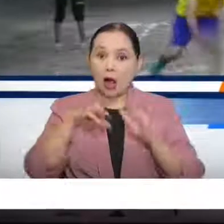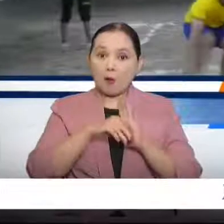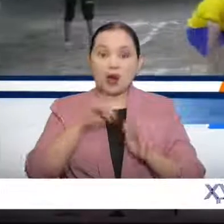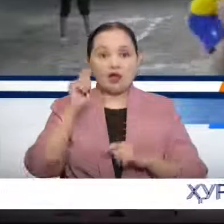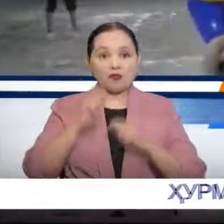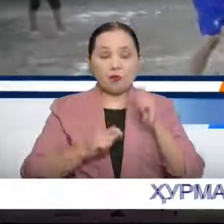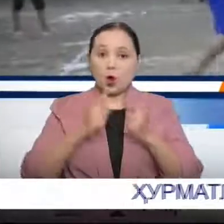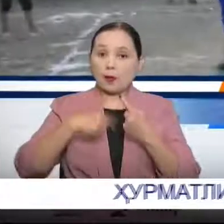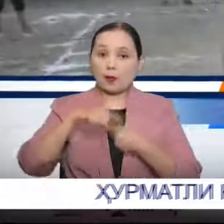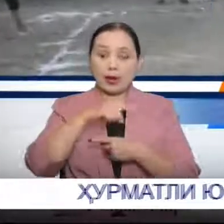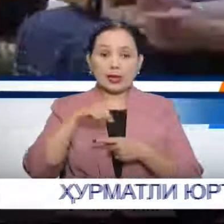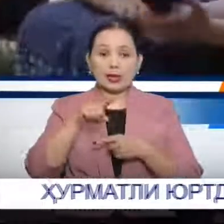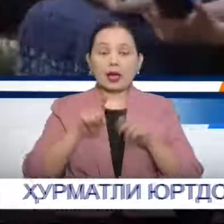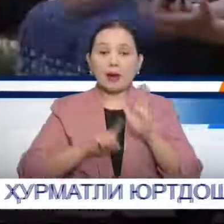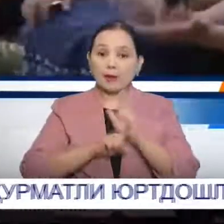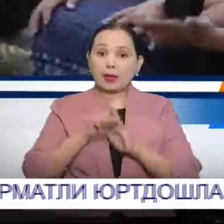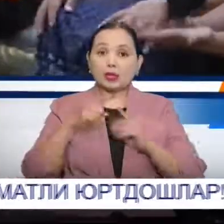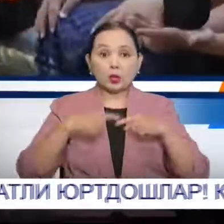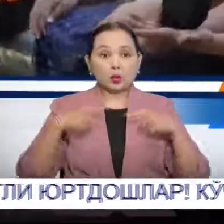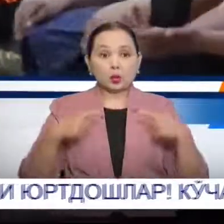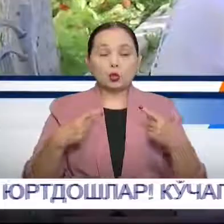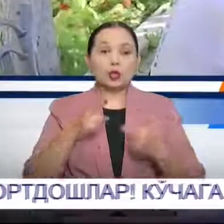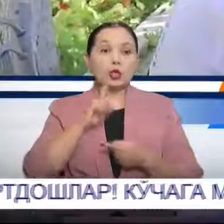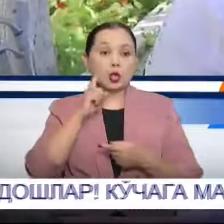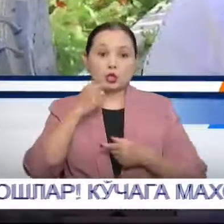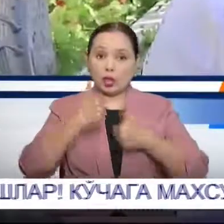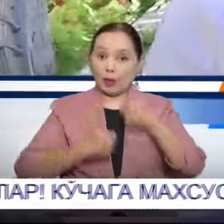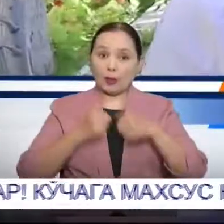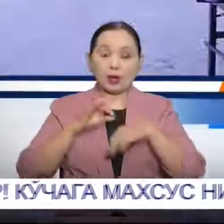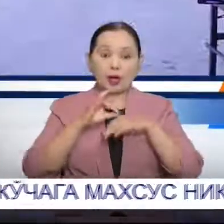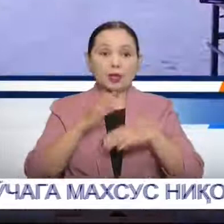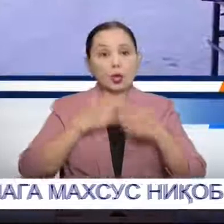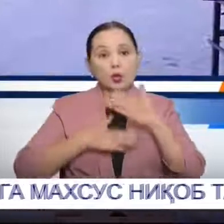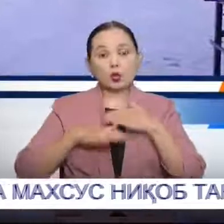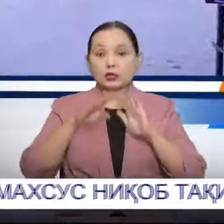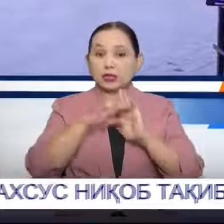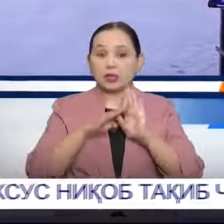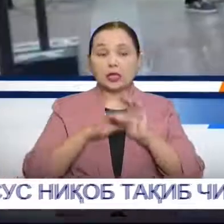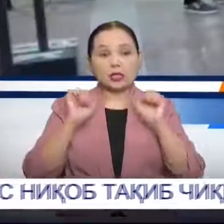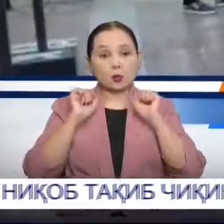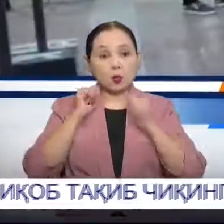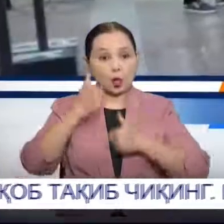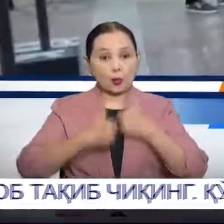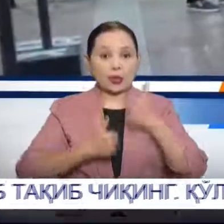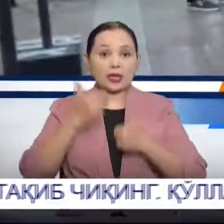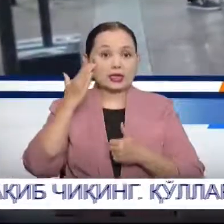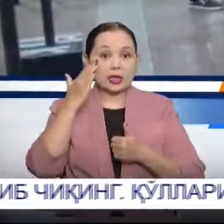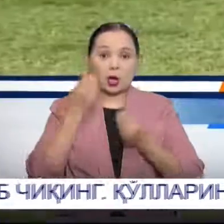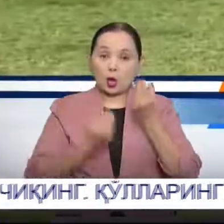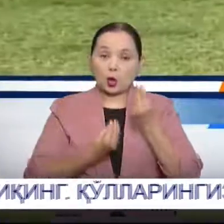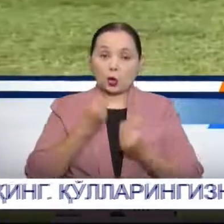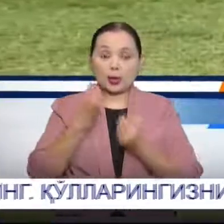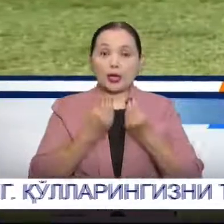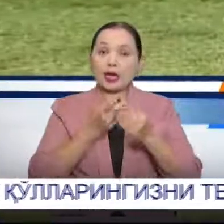Forum doirasida yoshlarga motivatsiya beruvchi turli loyihalar amalga oshirildi. Rang-barang ko'ngilochar dasturlar, sport musobaqalari, intellektual o'yinlar, quvnoqlar va